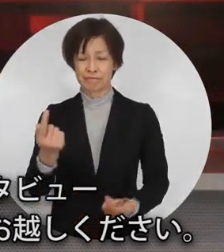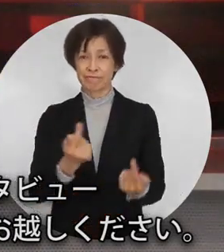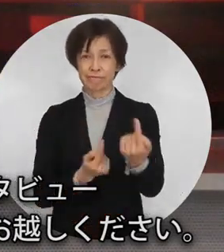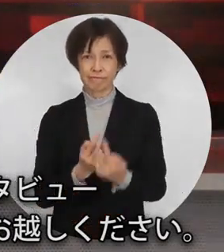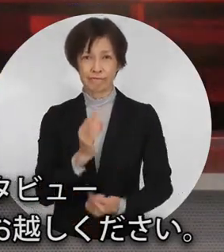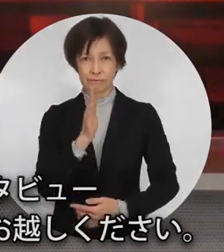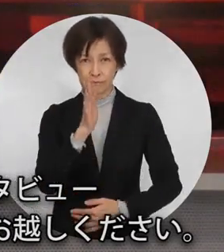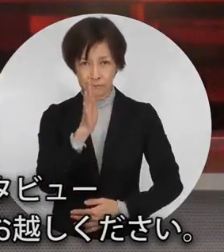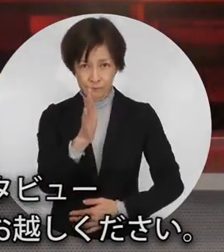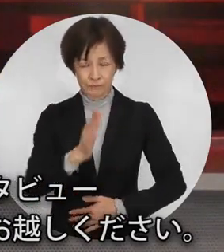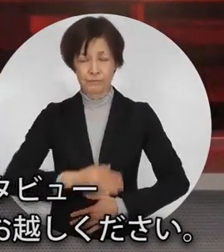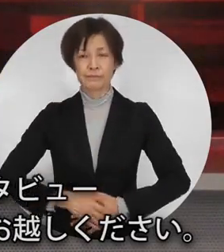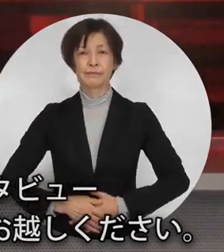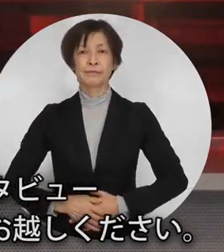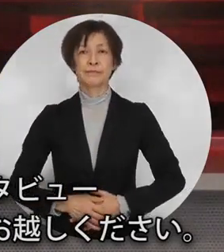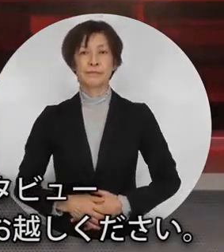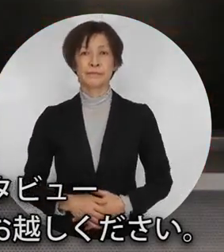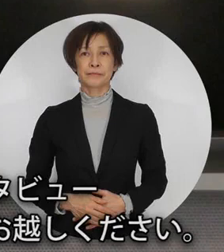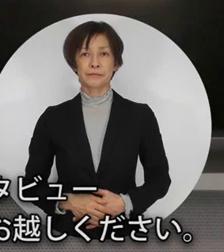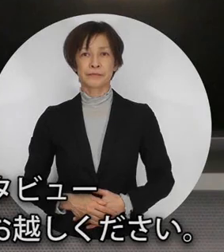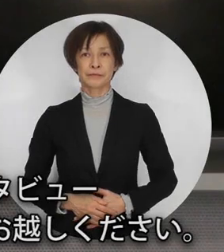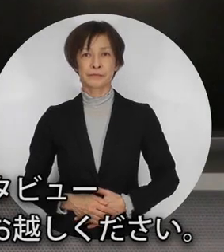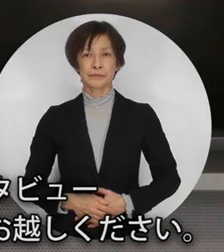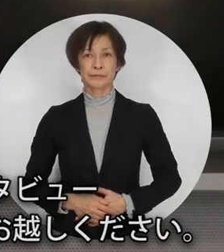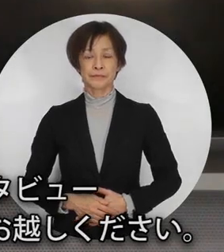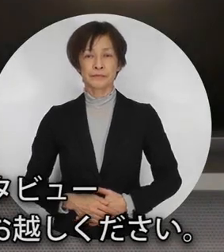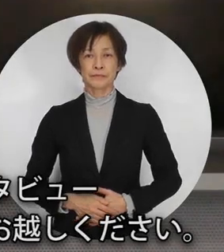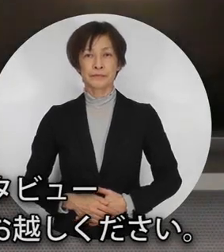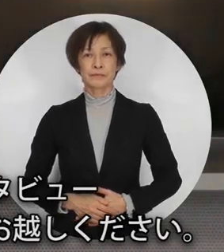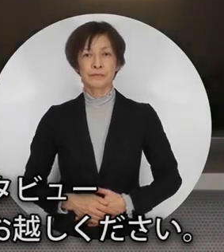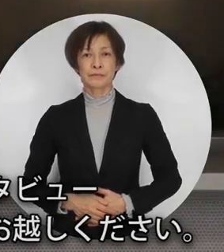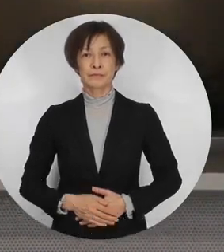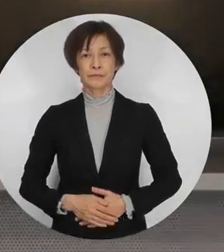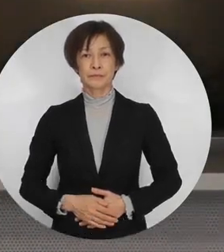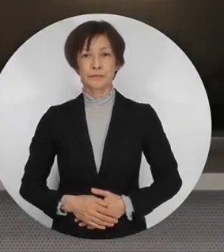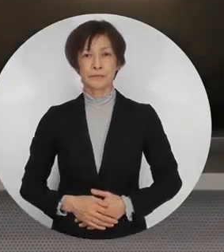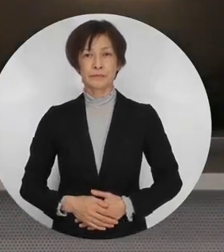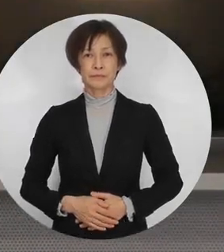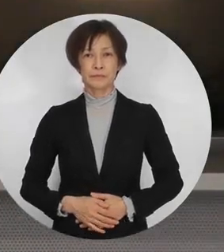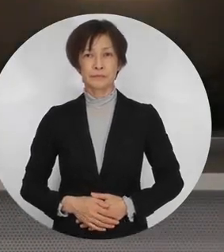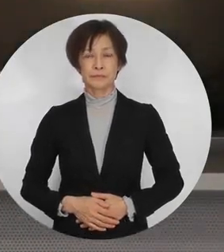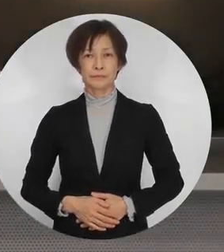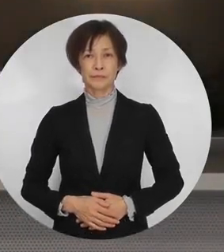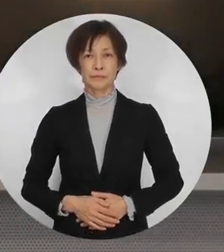もしています。ぜひ当館へお越しください。